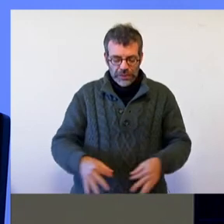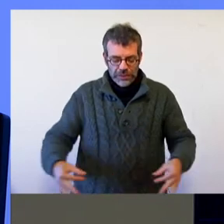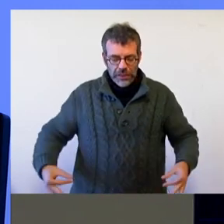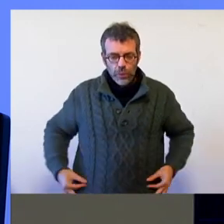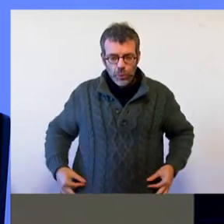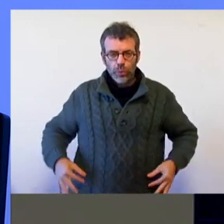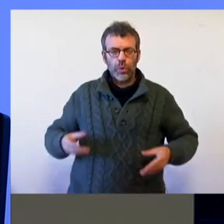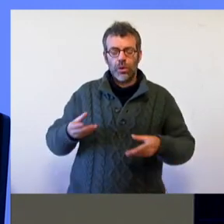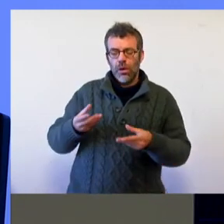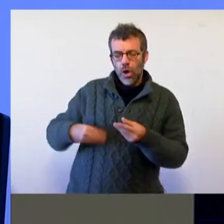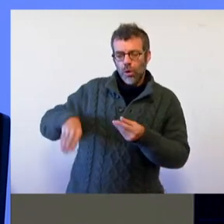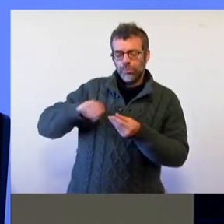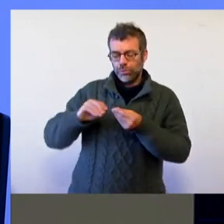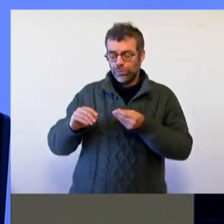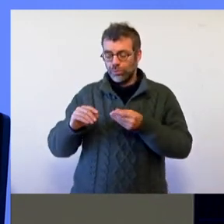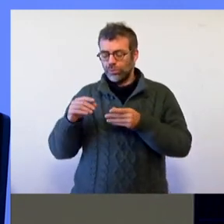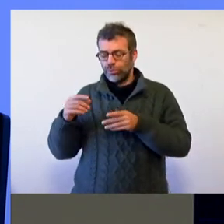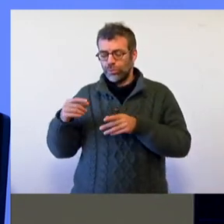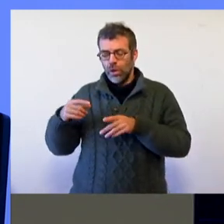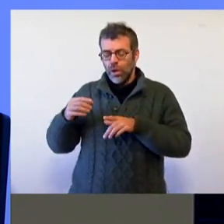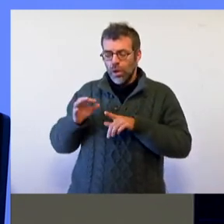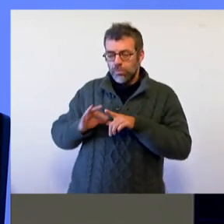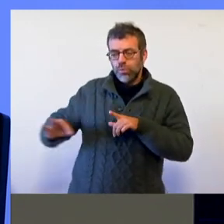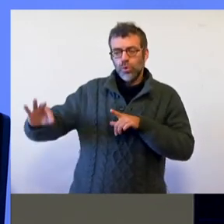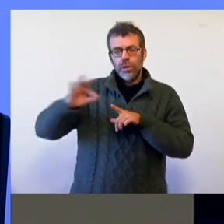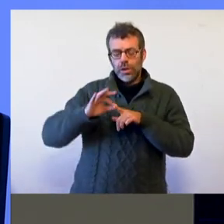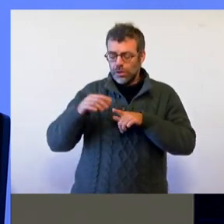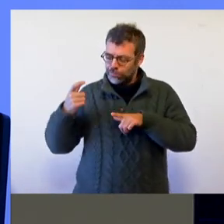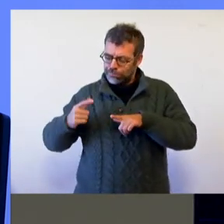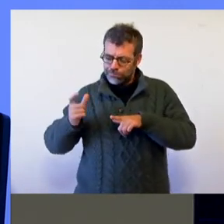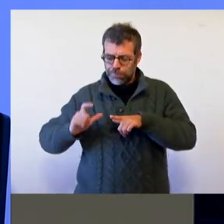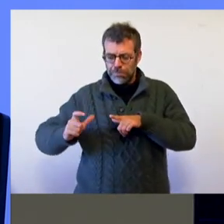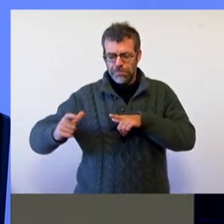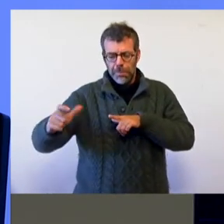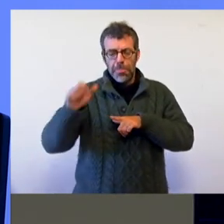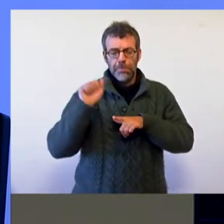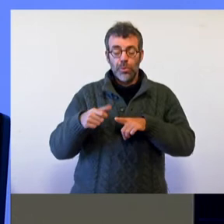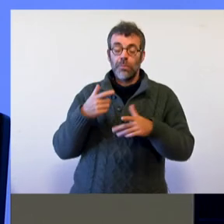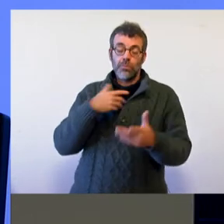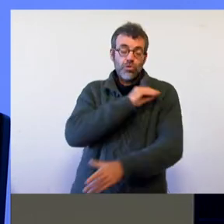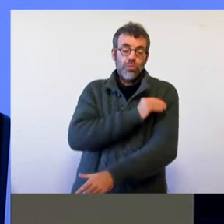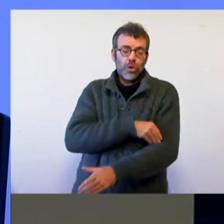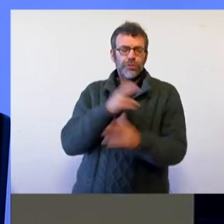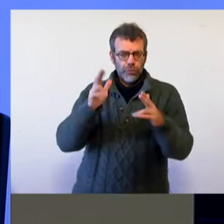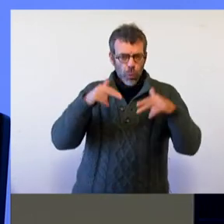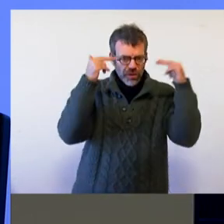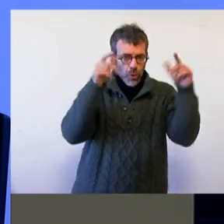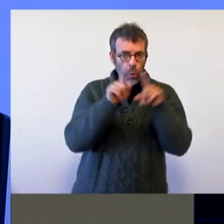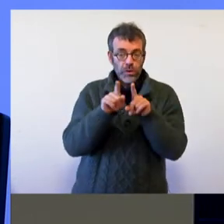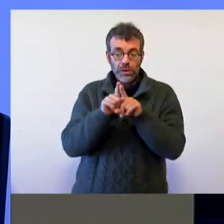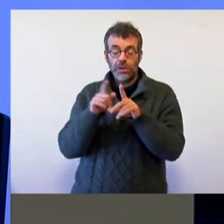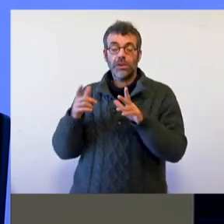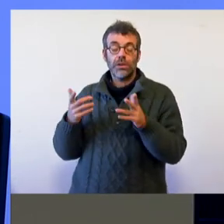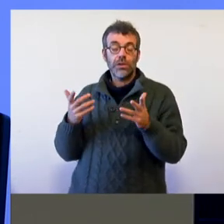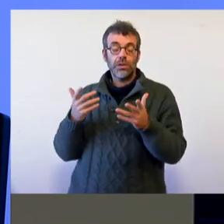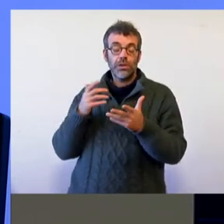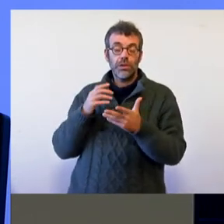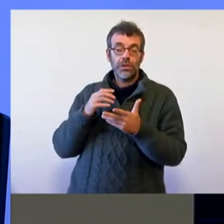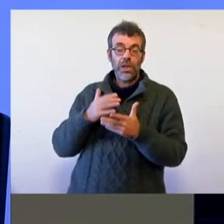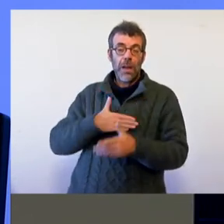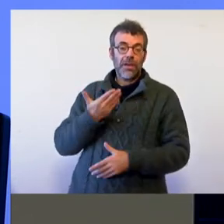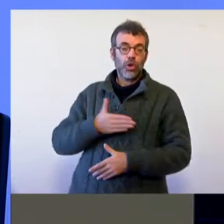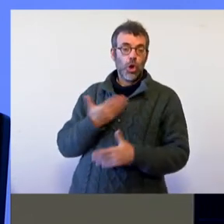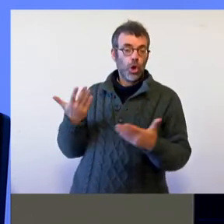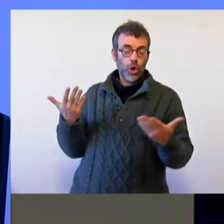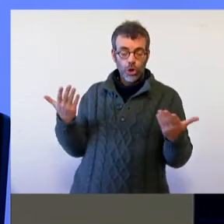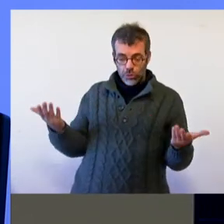travailler l'entraînement à la fois des sportifs de haut niveau, mais aussi des sportifs amateurs de façon bien plus moderne et plus efficace